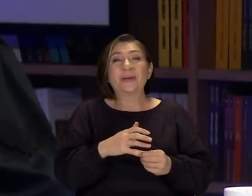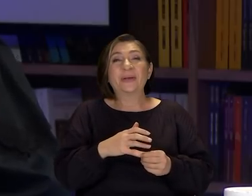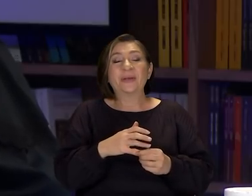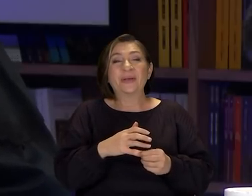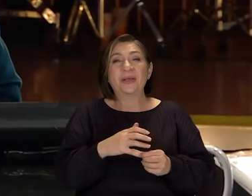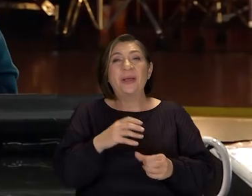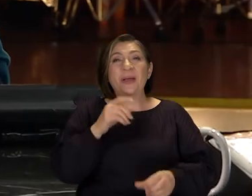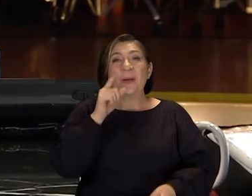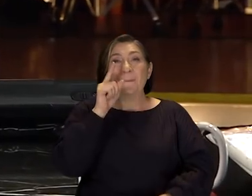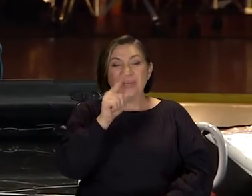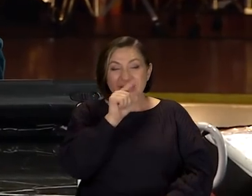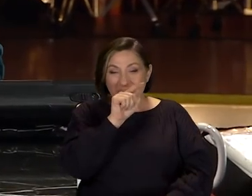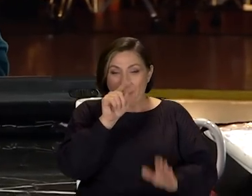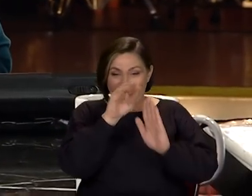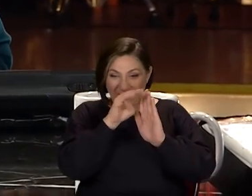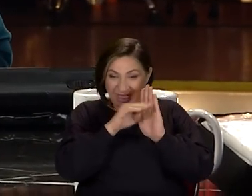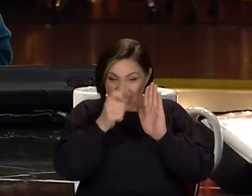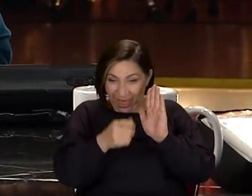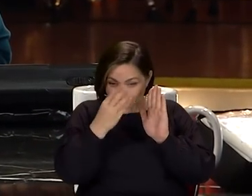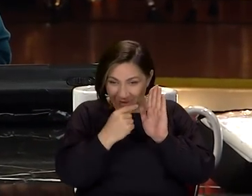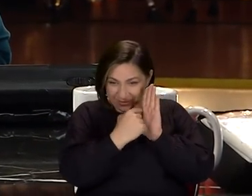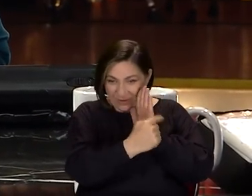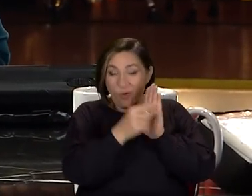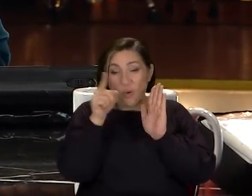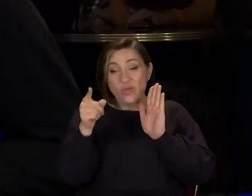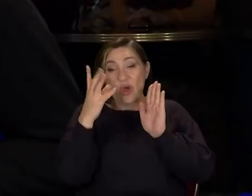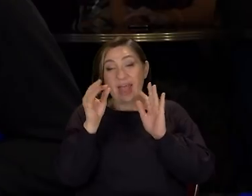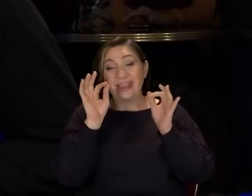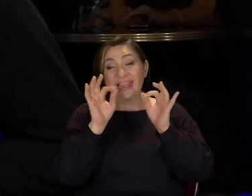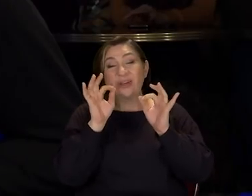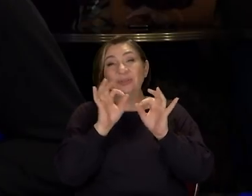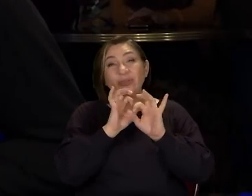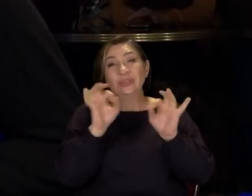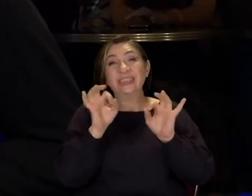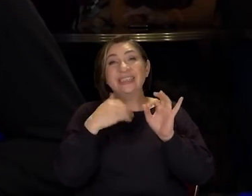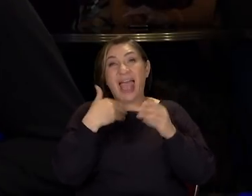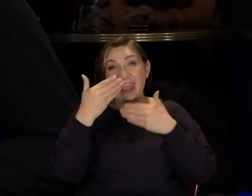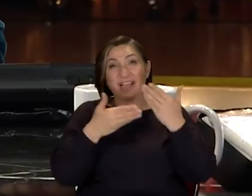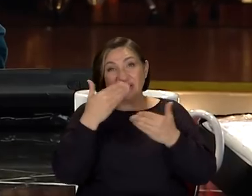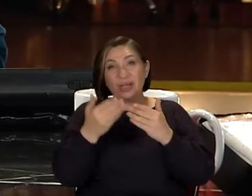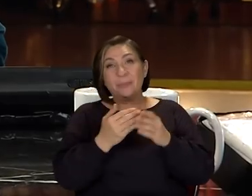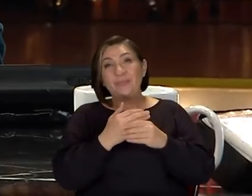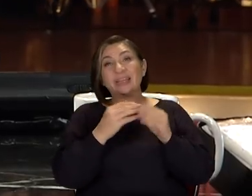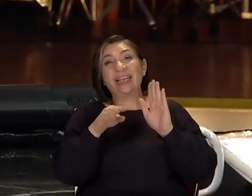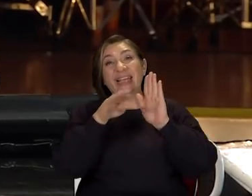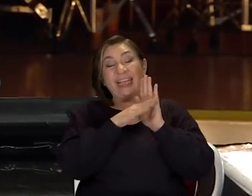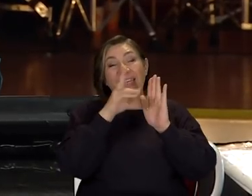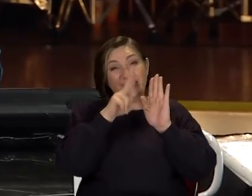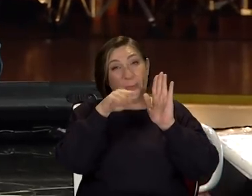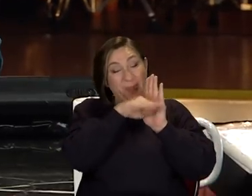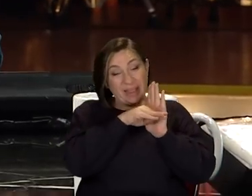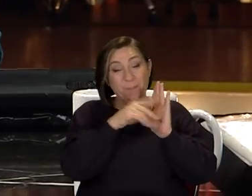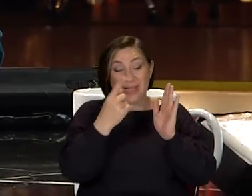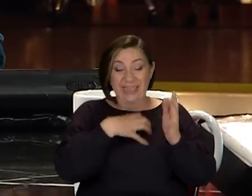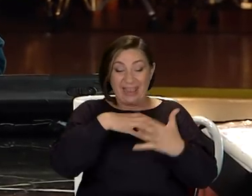hazırlık yap. Birinci madde olarak onunla olan diyalogsuzluğuma değineceğim. İkinci maddede